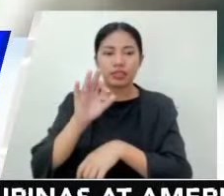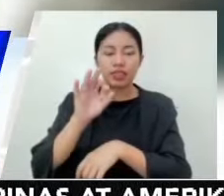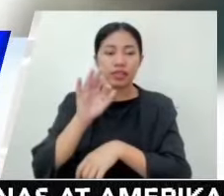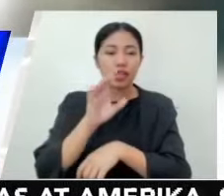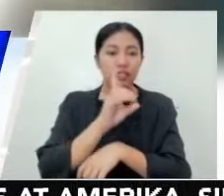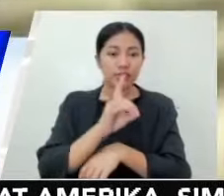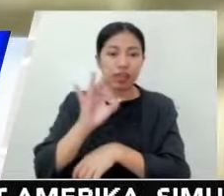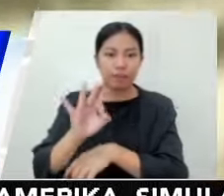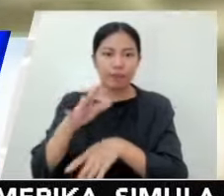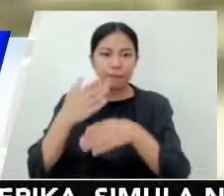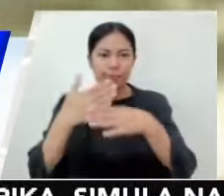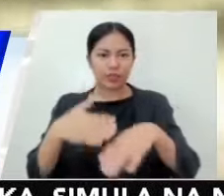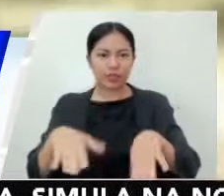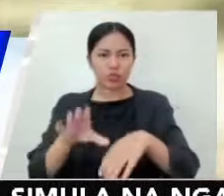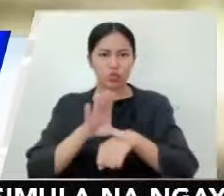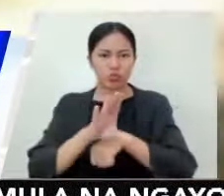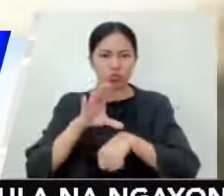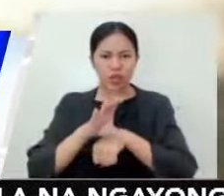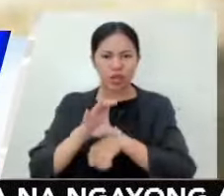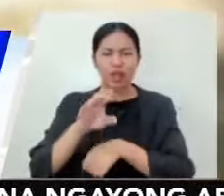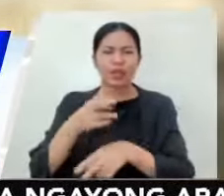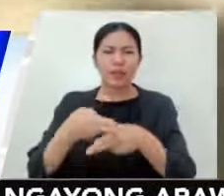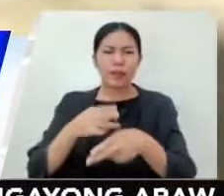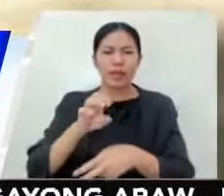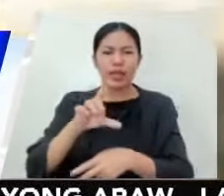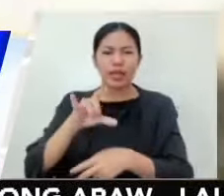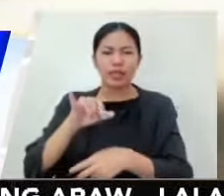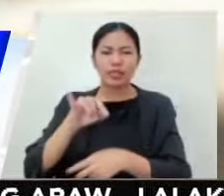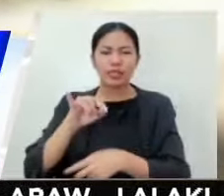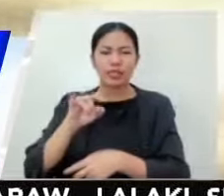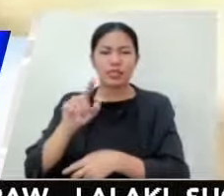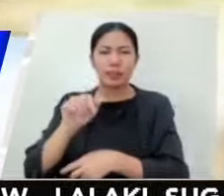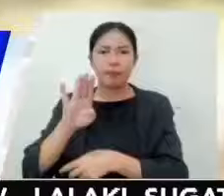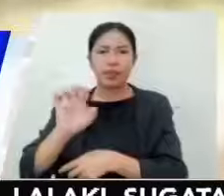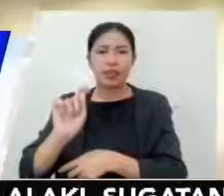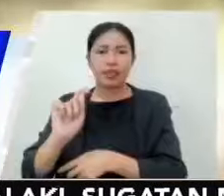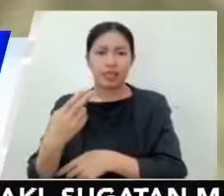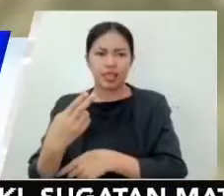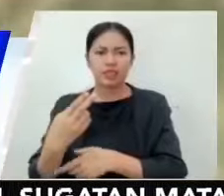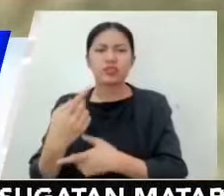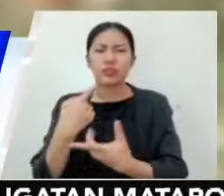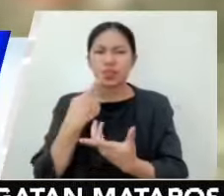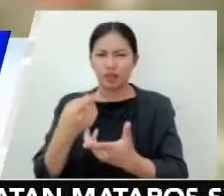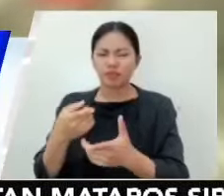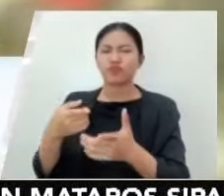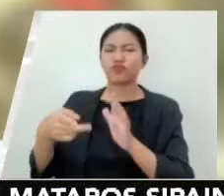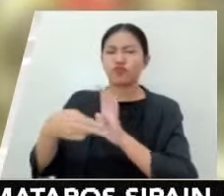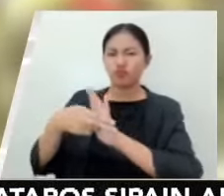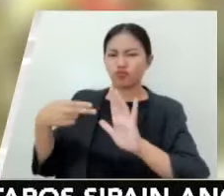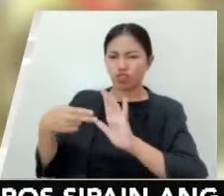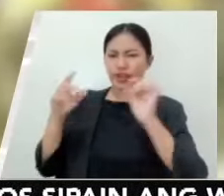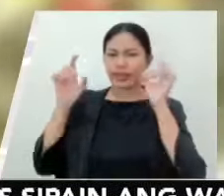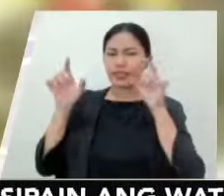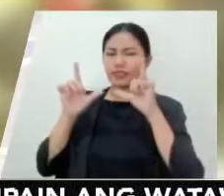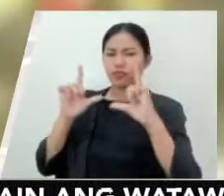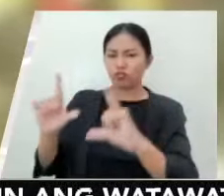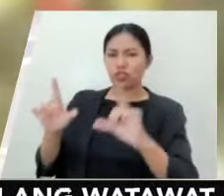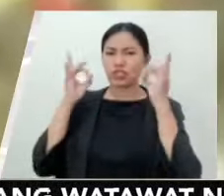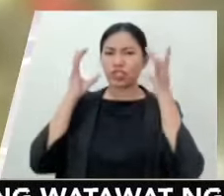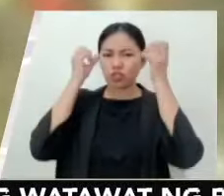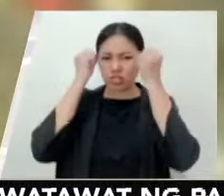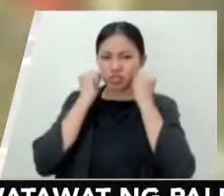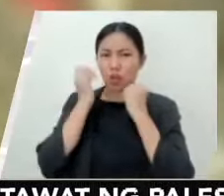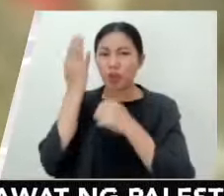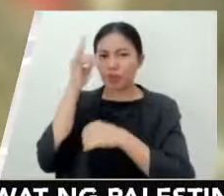at pagre-recruit ng mga miyembro para sa isang teroristang grupo. Wala pang pahayag ang mga nabanggit na grupo at si Principe kaugnay nito.